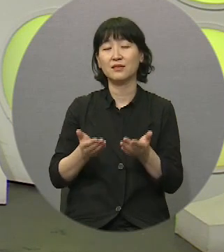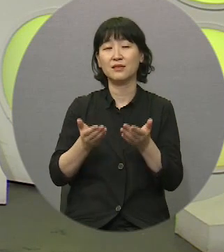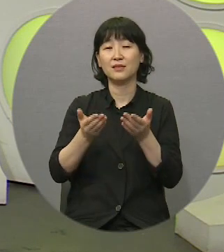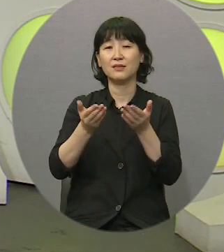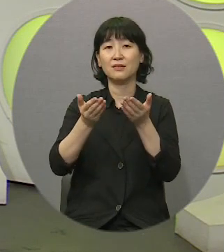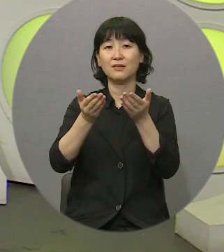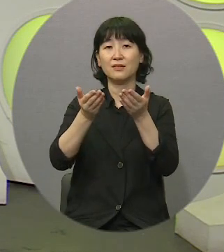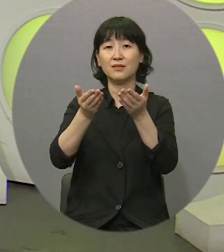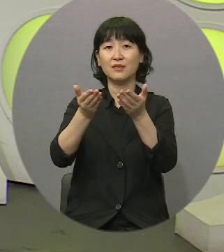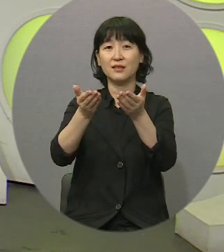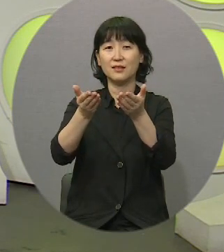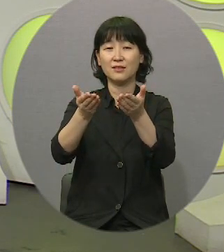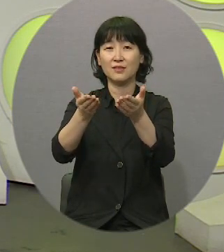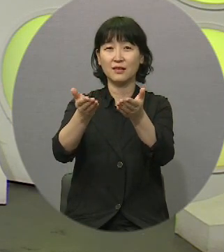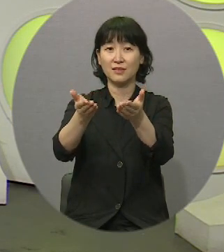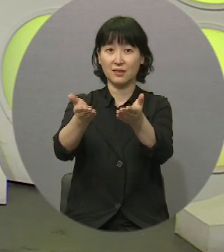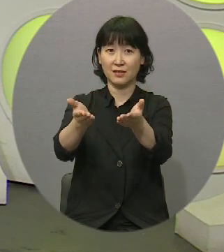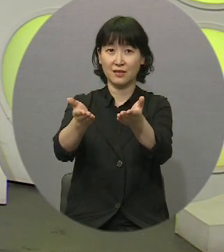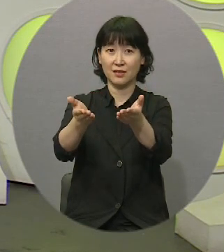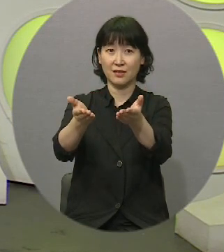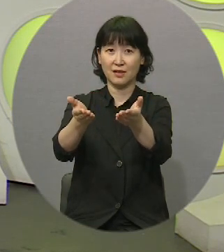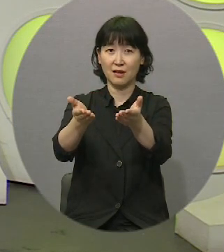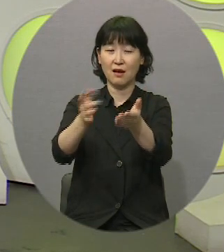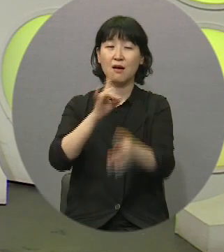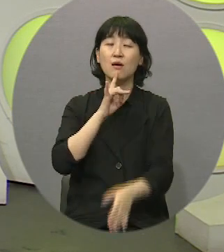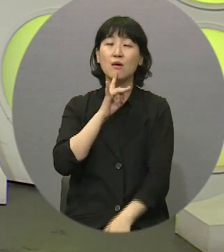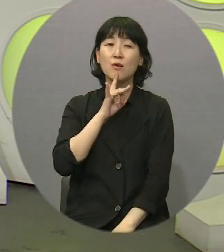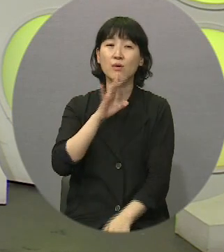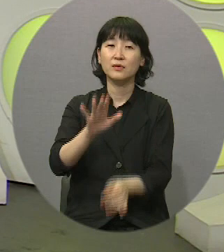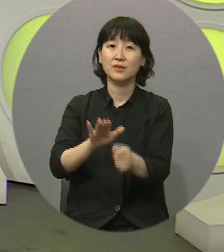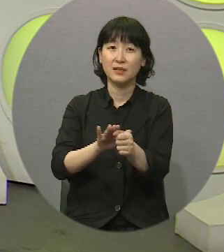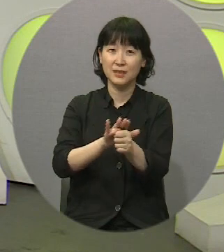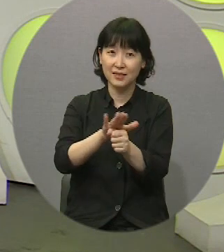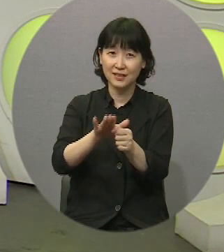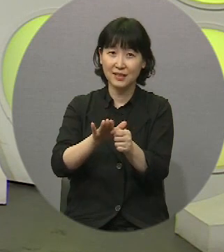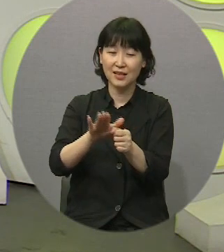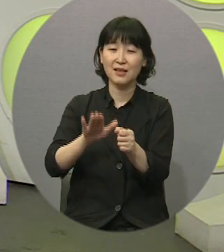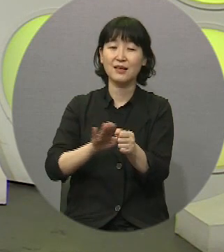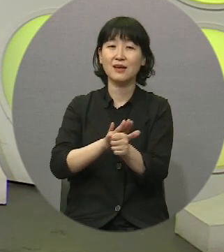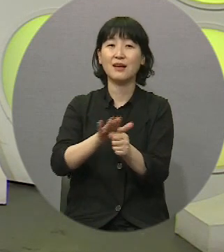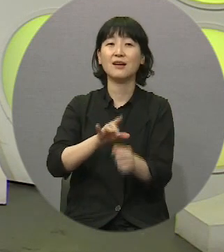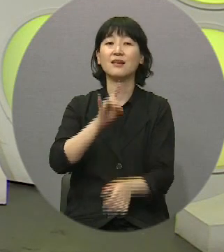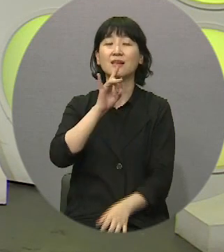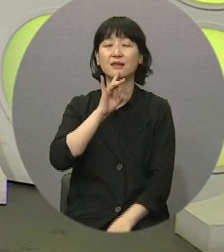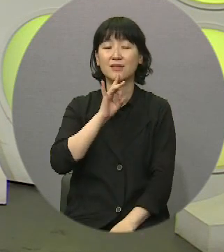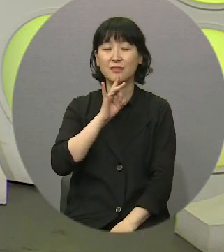드릴 수 있는 건 오직 사랑 사랑